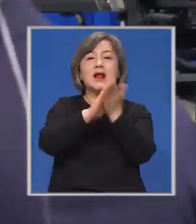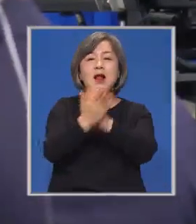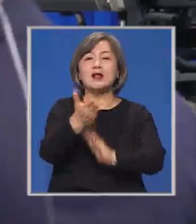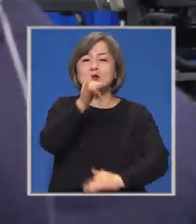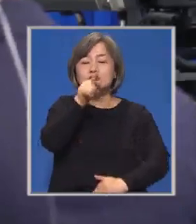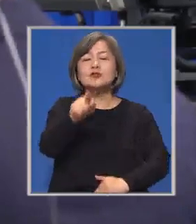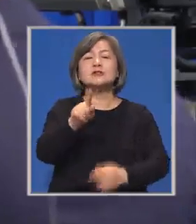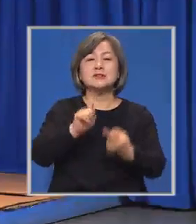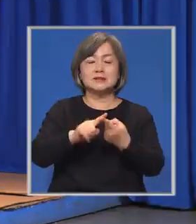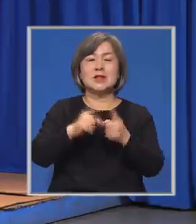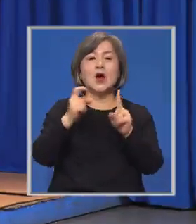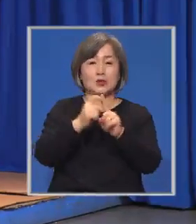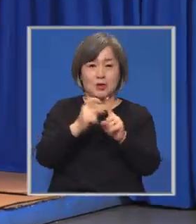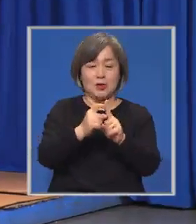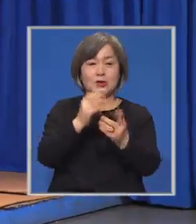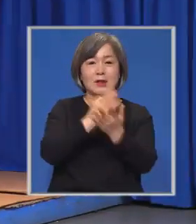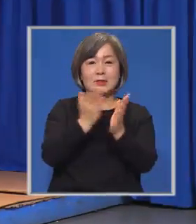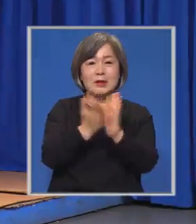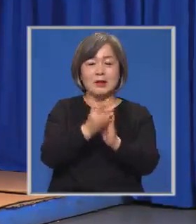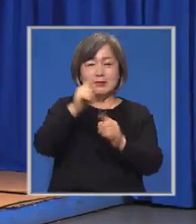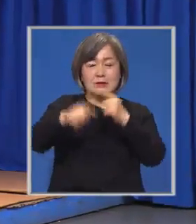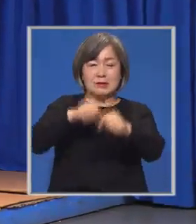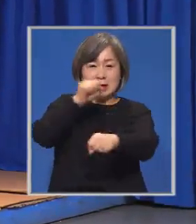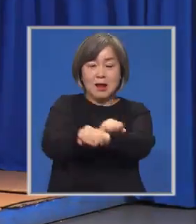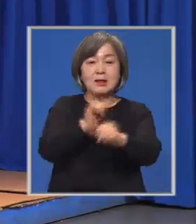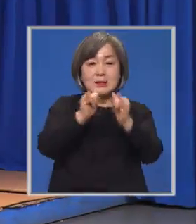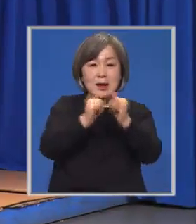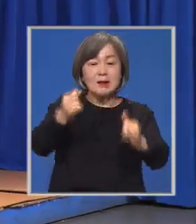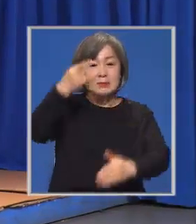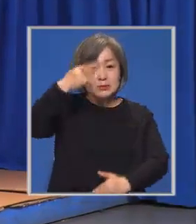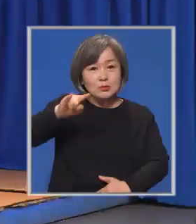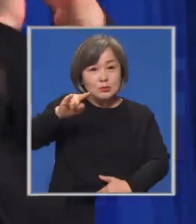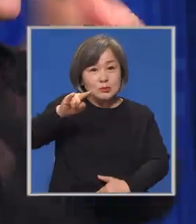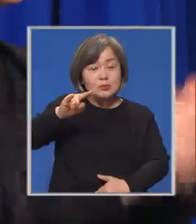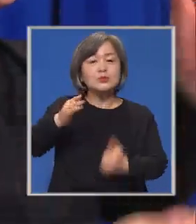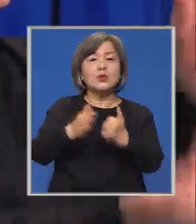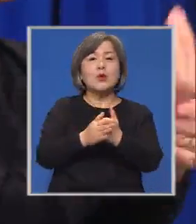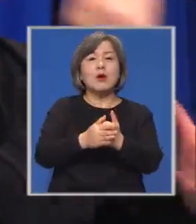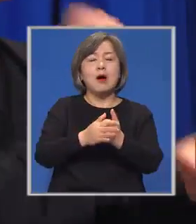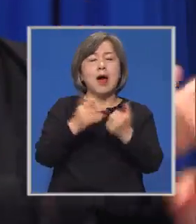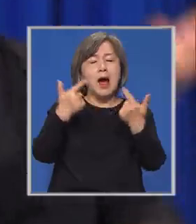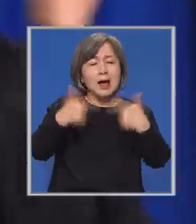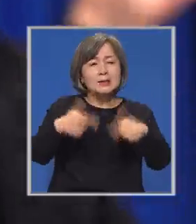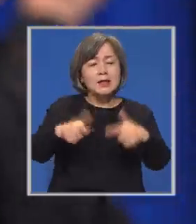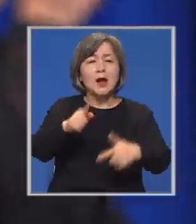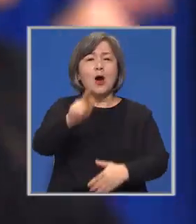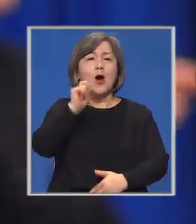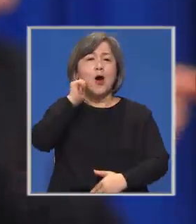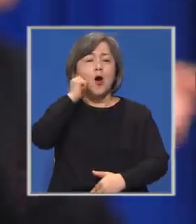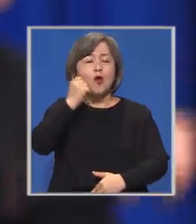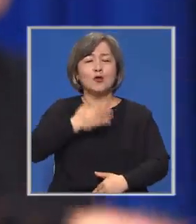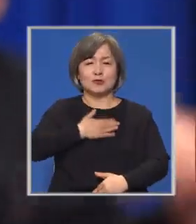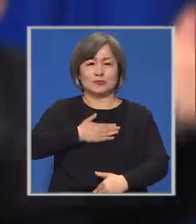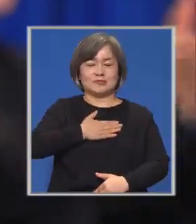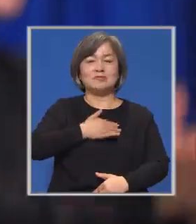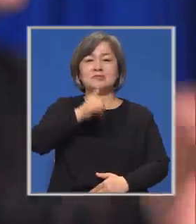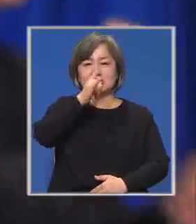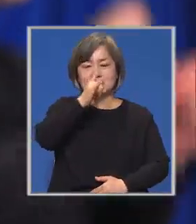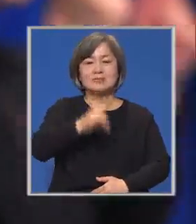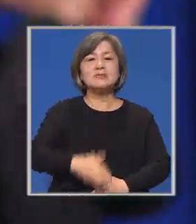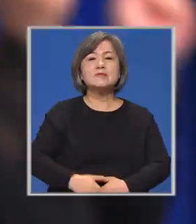달라지는 섬세한 언어죠. 때문에 베테랑 수어 통역사 최현숙 씨도 매번 시험대에 오르는